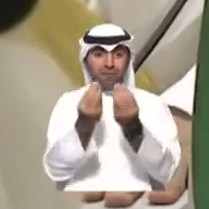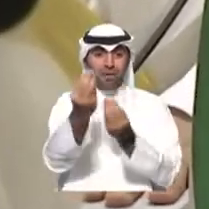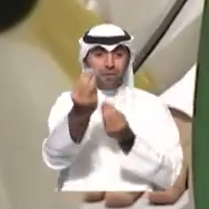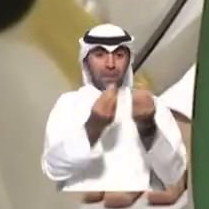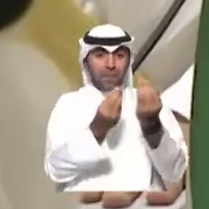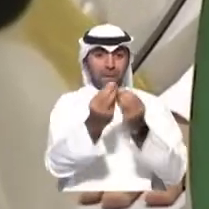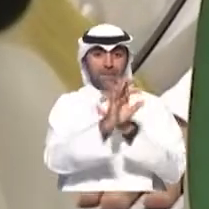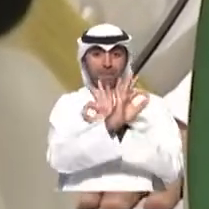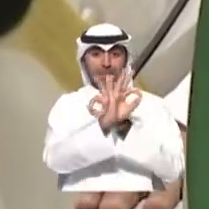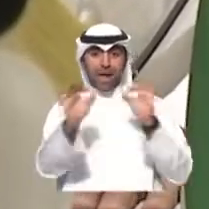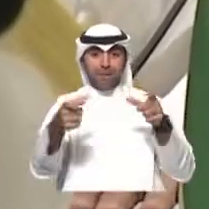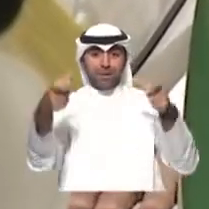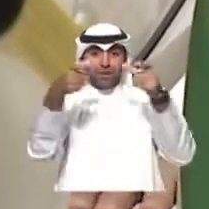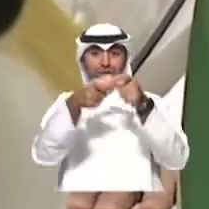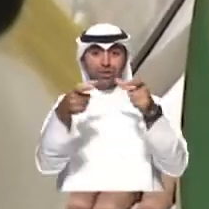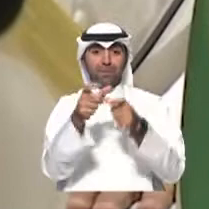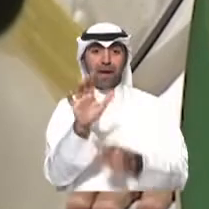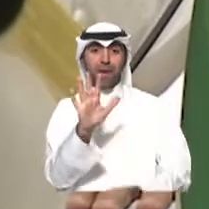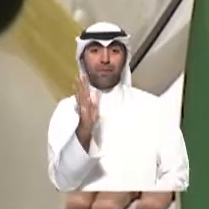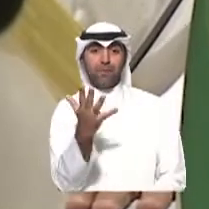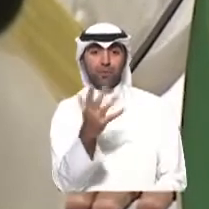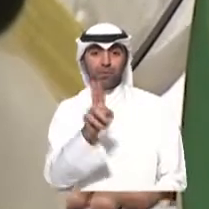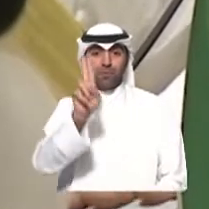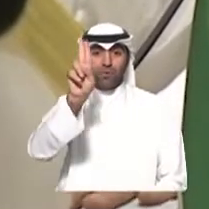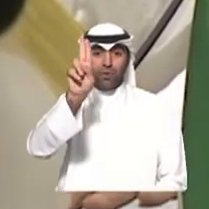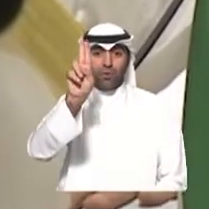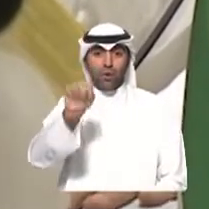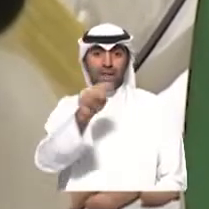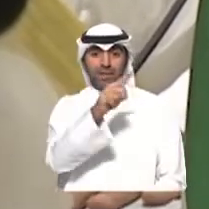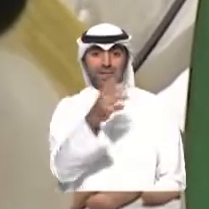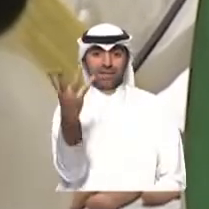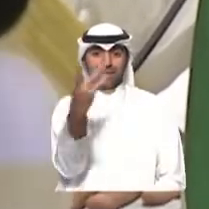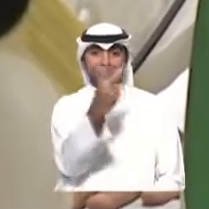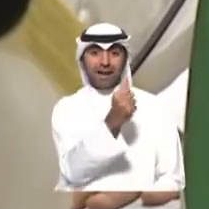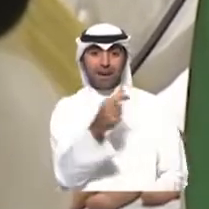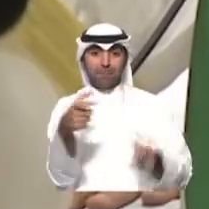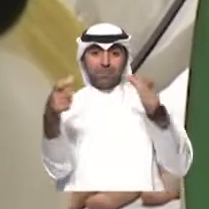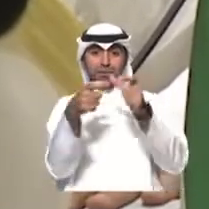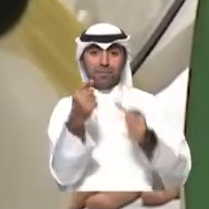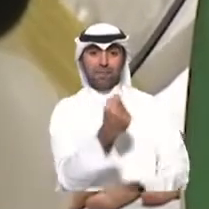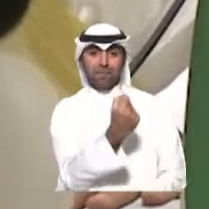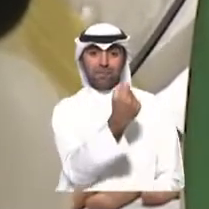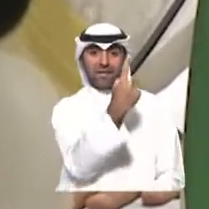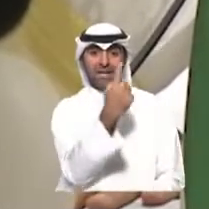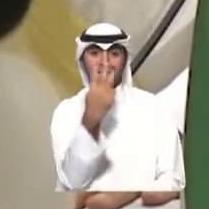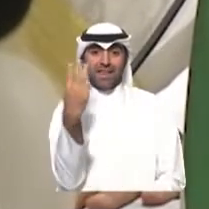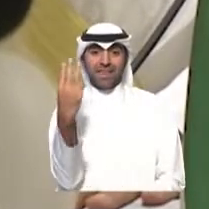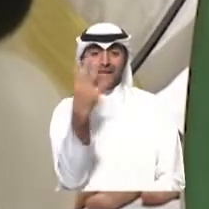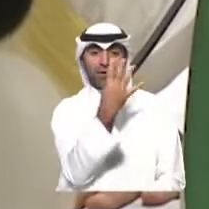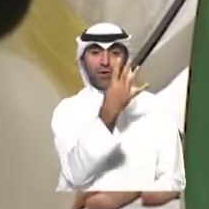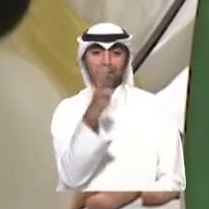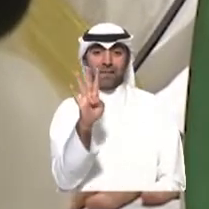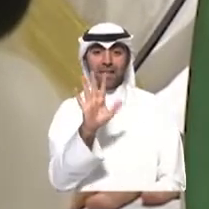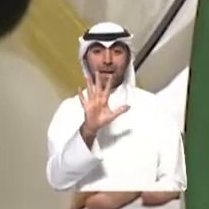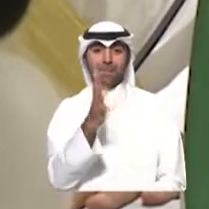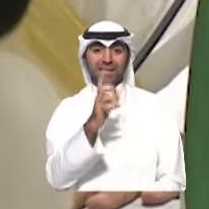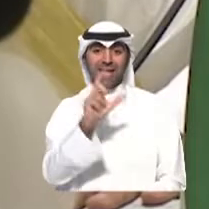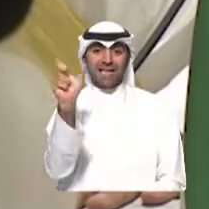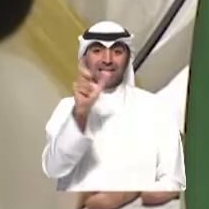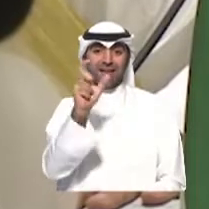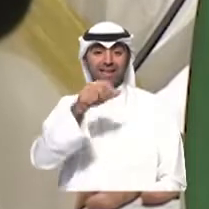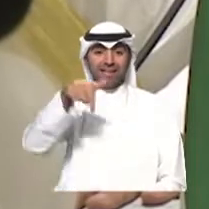143 للاتحاد البرلماني الدولي المقرر عقده في مدريد في 26 من نوفمبر